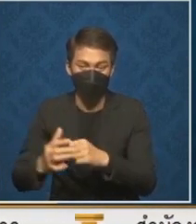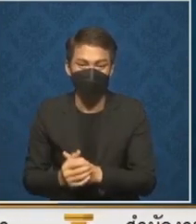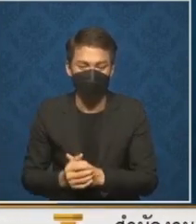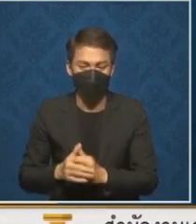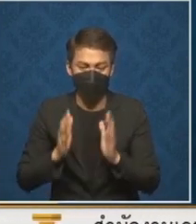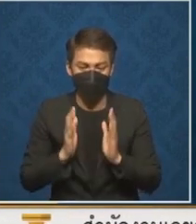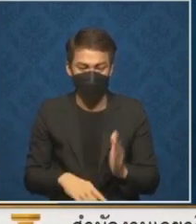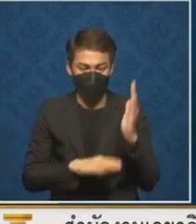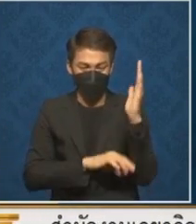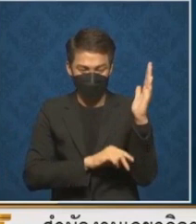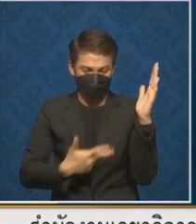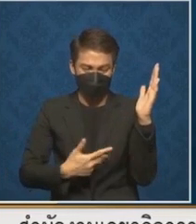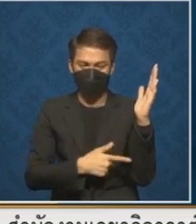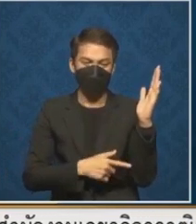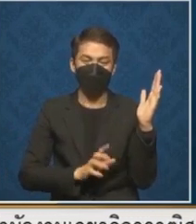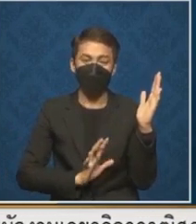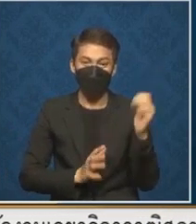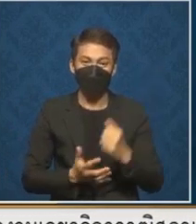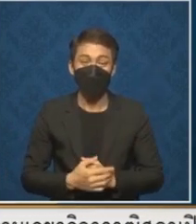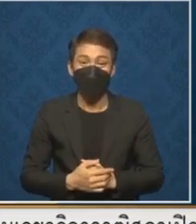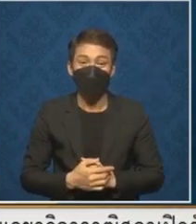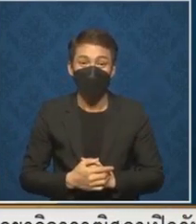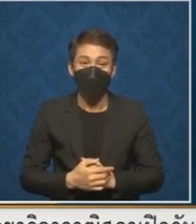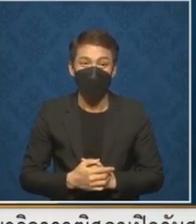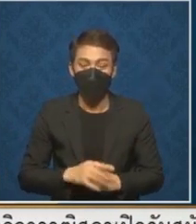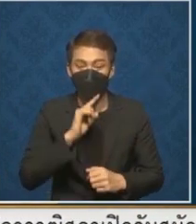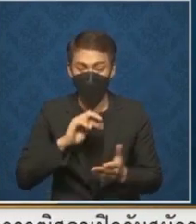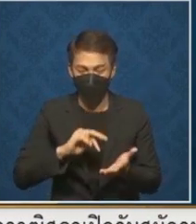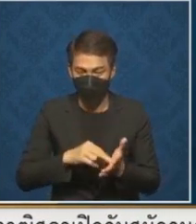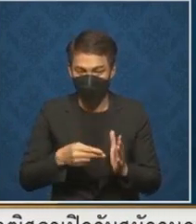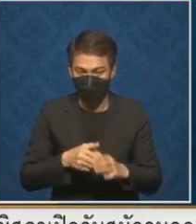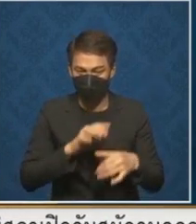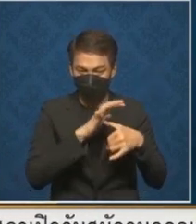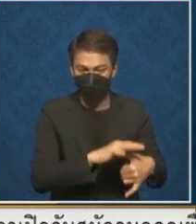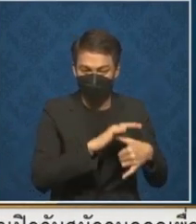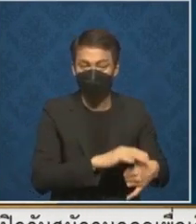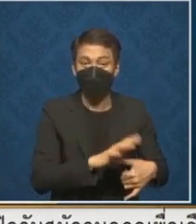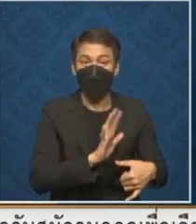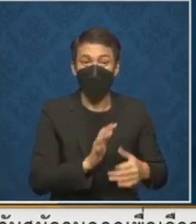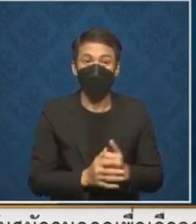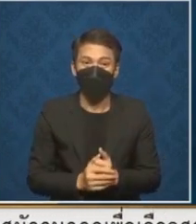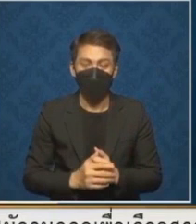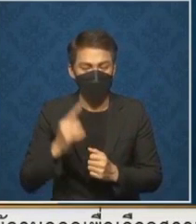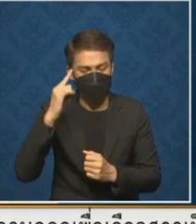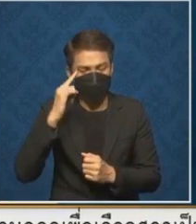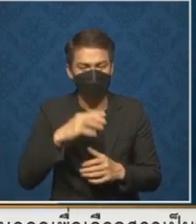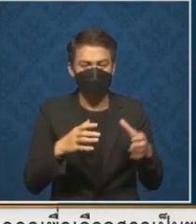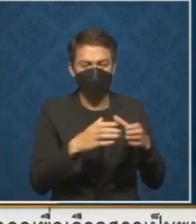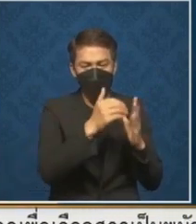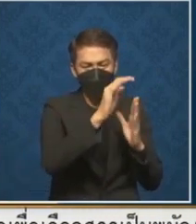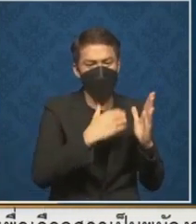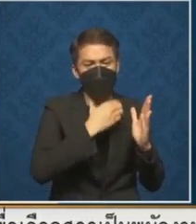คนนาราธิวาดเขาไม่ใช่คนนัคอนที่ท่านให้ถูกกฎได้หรอเขาไมใช่คนชาติพัธบนดอย